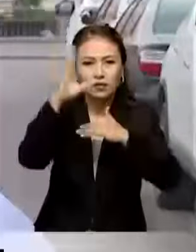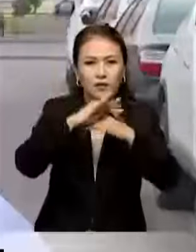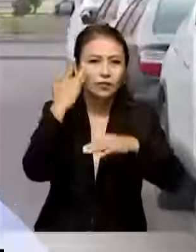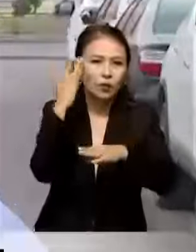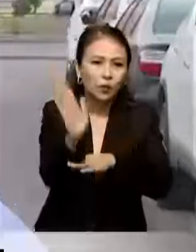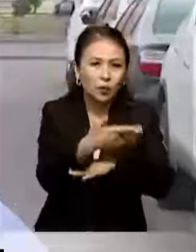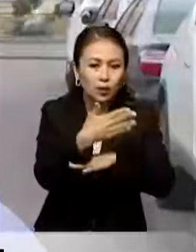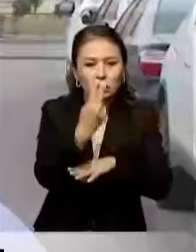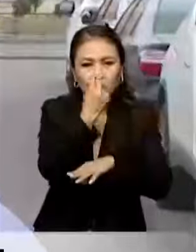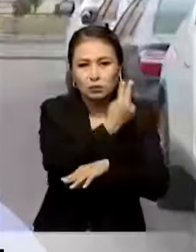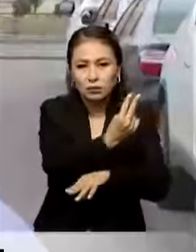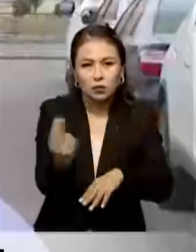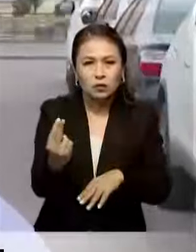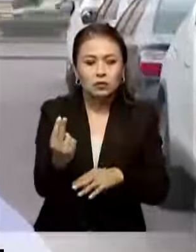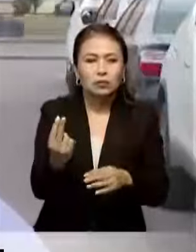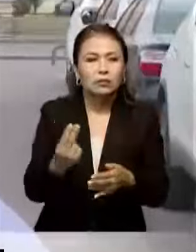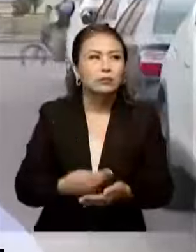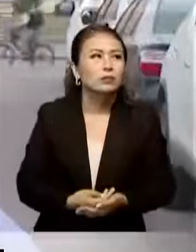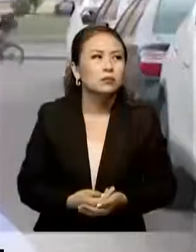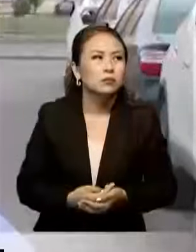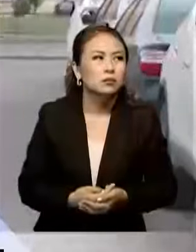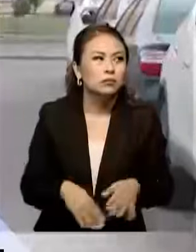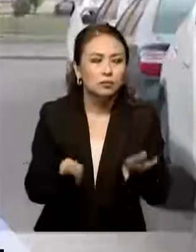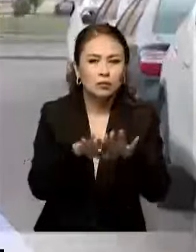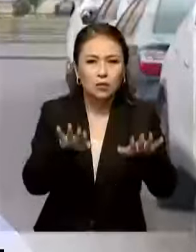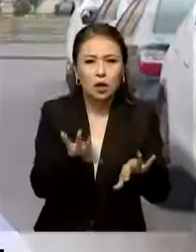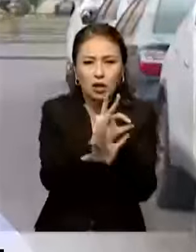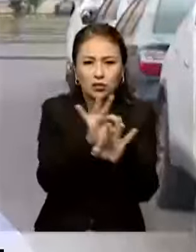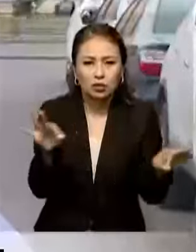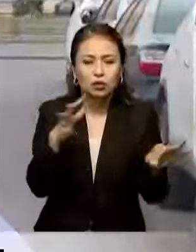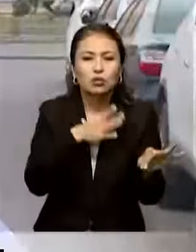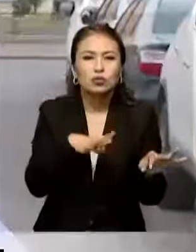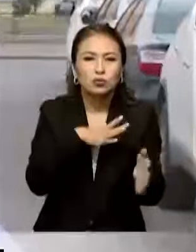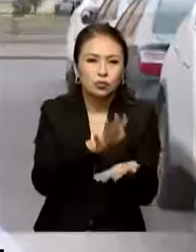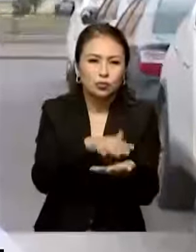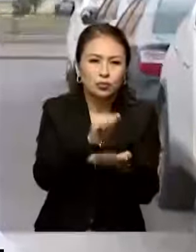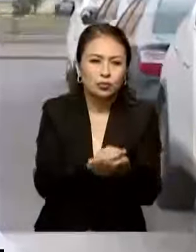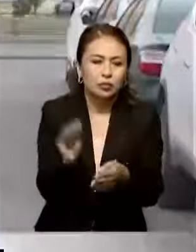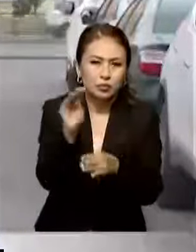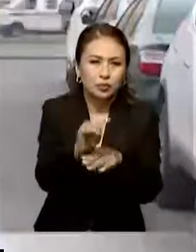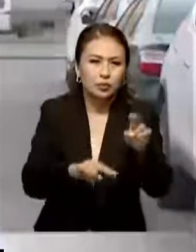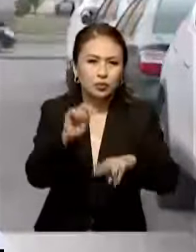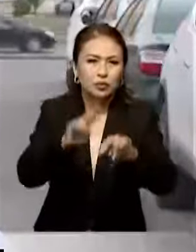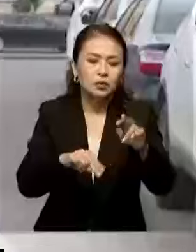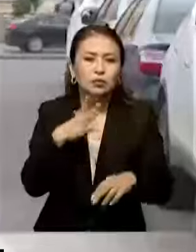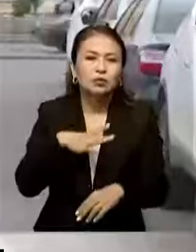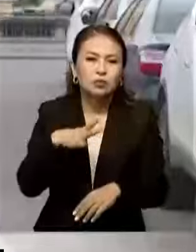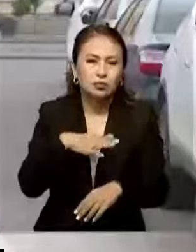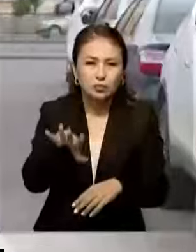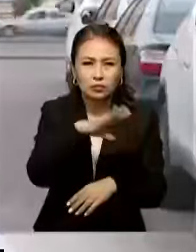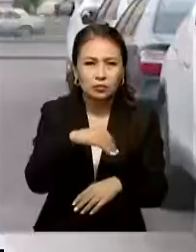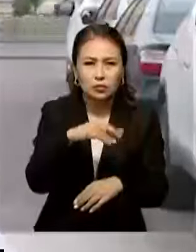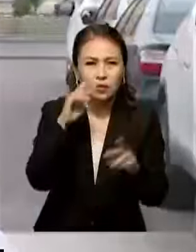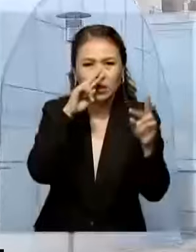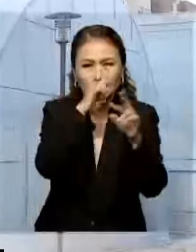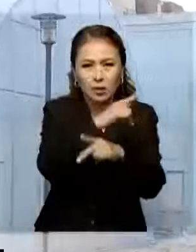қыдырады, көреді оның бәрін. Оны сондай тамаша жер. Сол тамаша жерді мынандай ғимарат салу, енді мен ойлаймын, ол